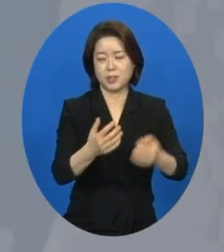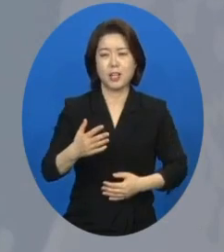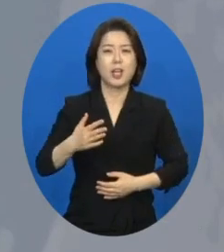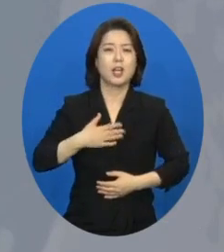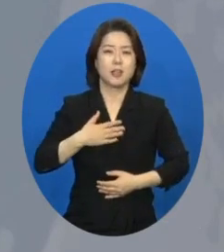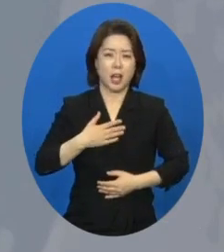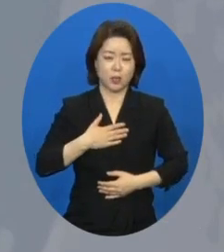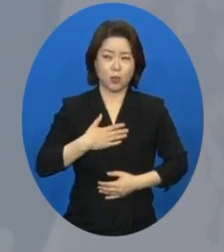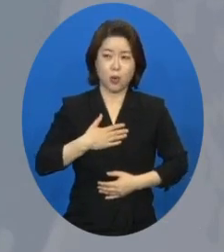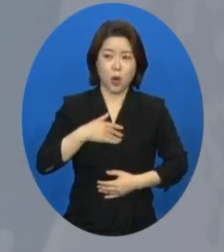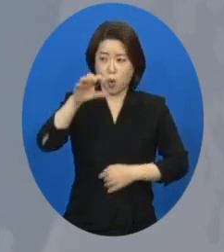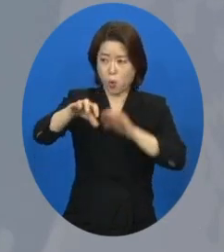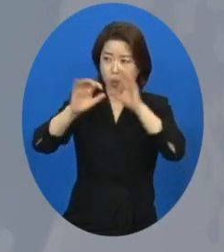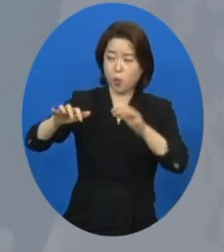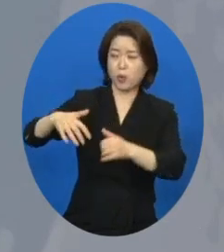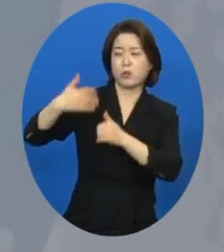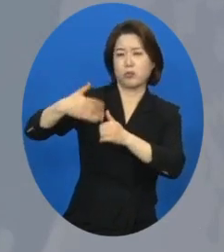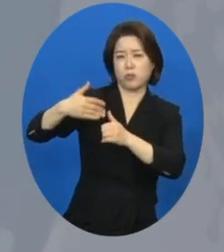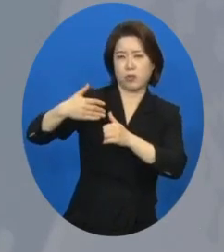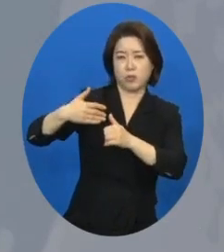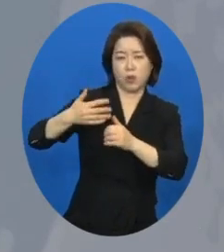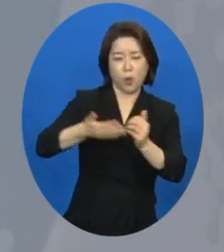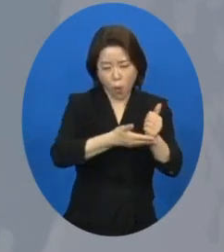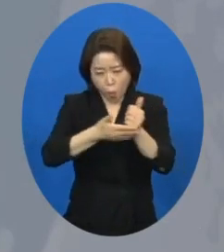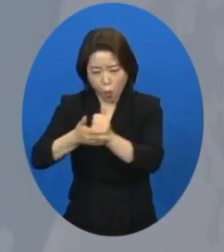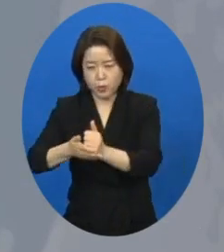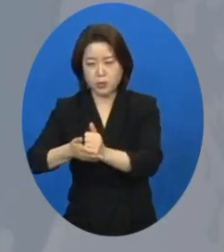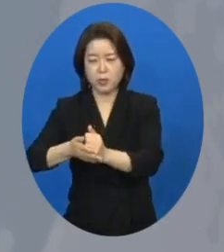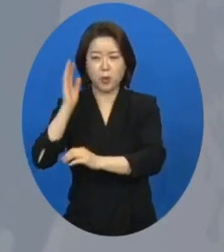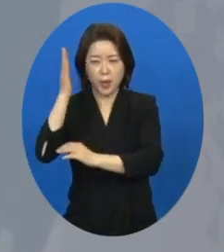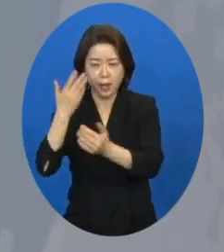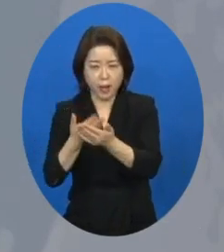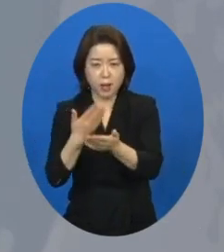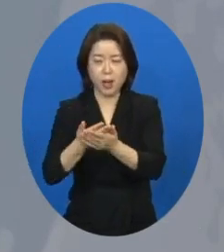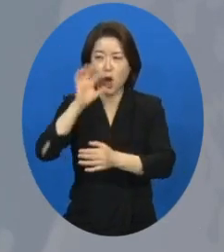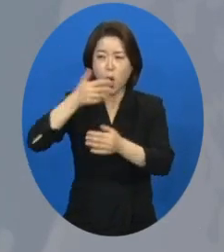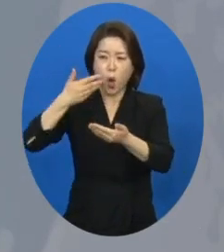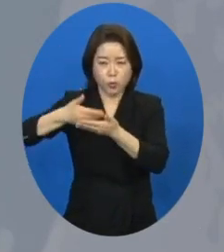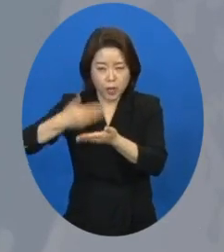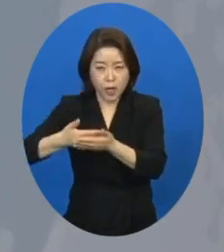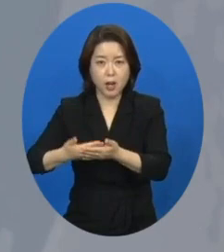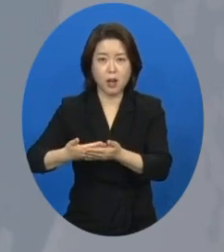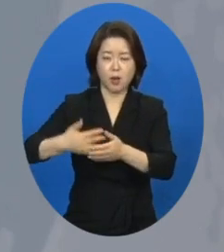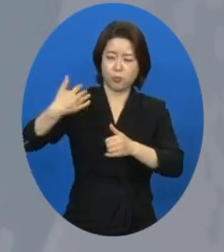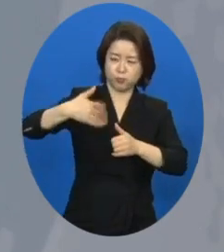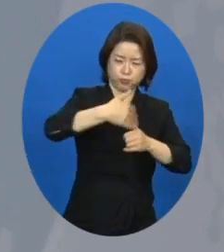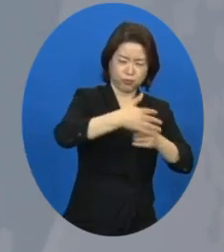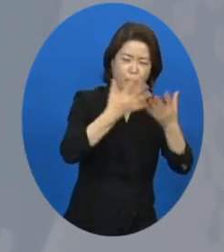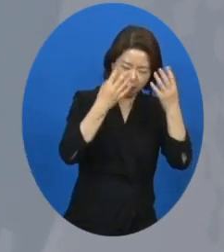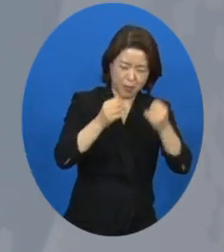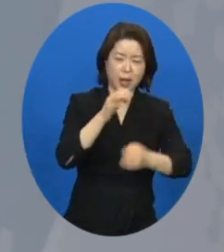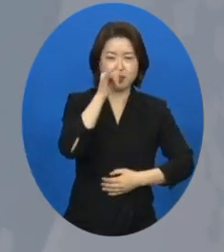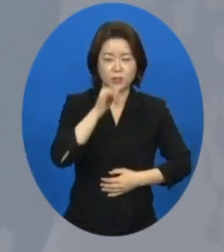예수 동행에 대해서 말씀을 전해달라. 우리를 훈련해달라. 그런 요청을 받습니다.